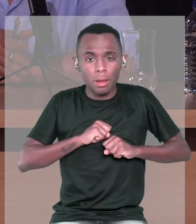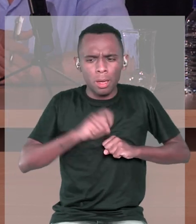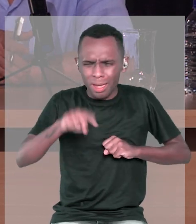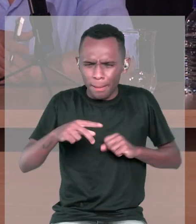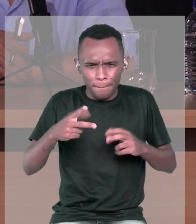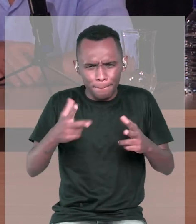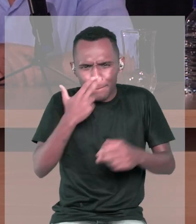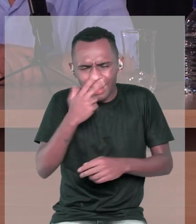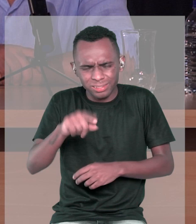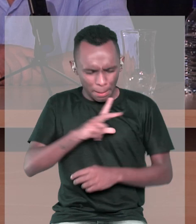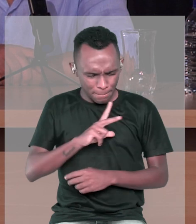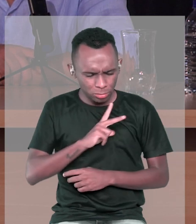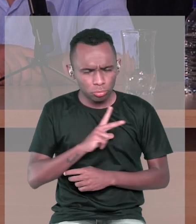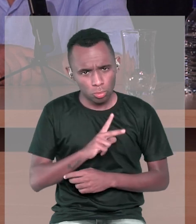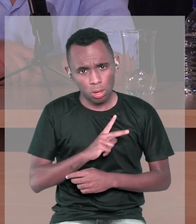propriedade privada.